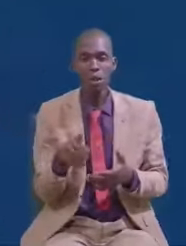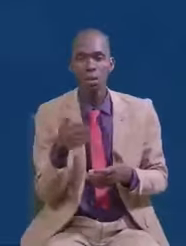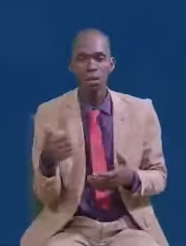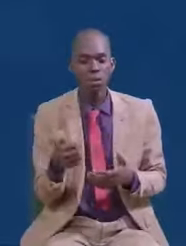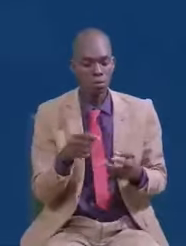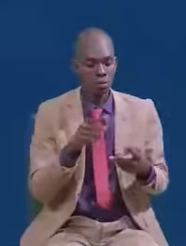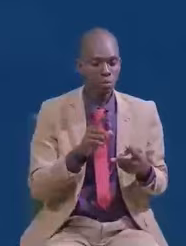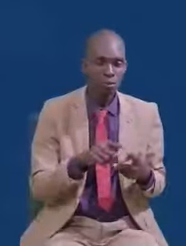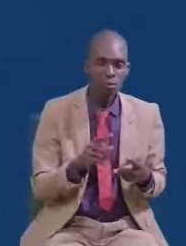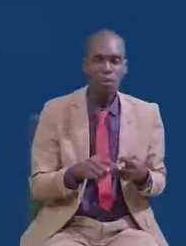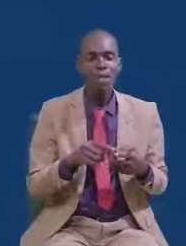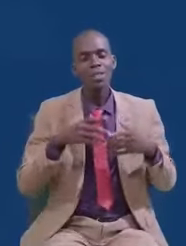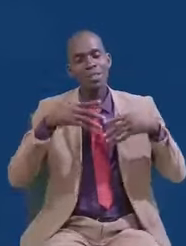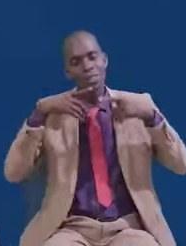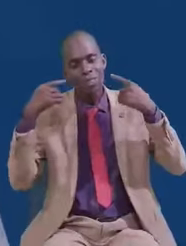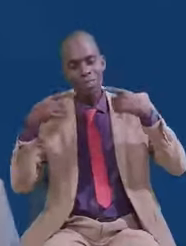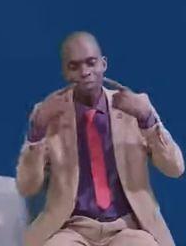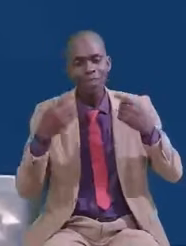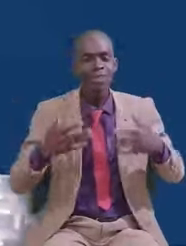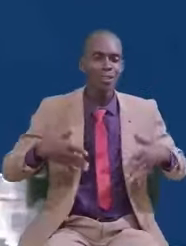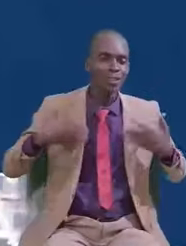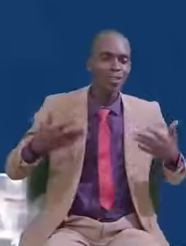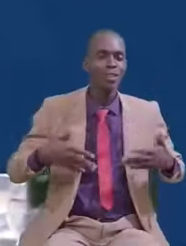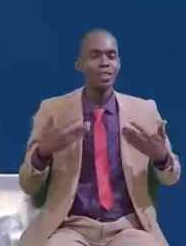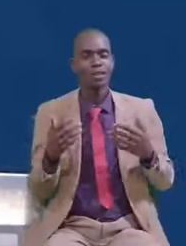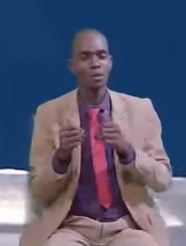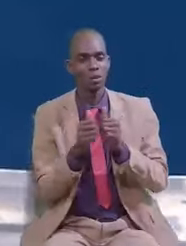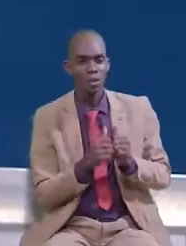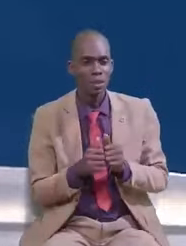Il y a le sourire, la joie partout.